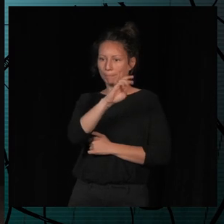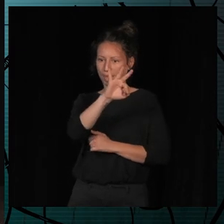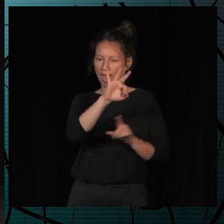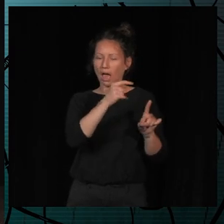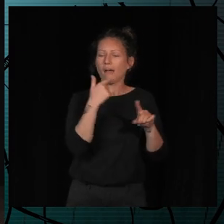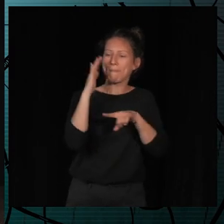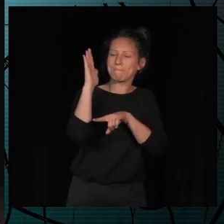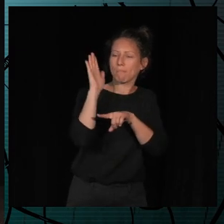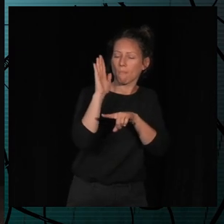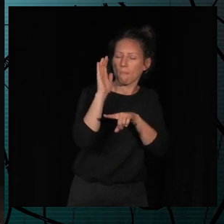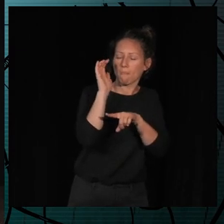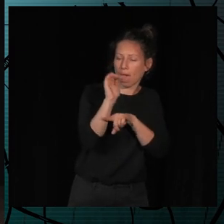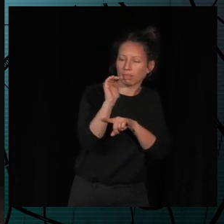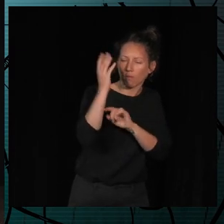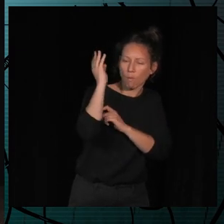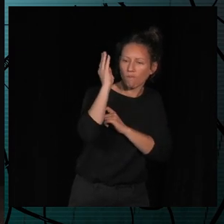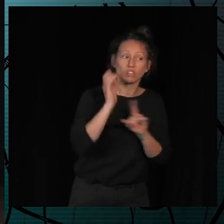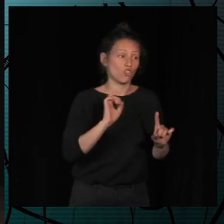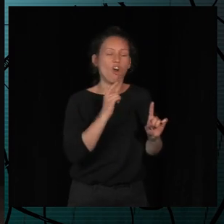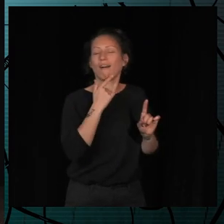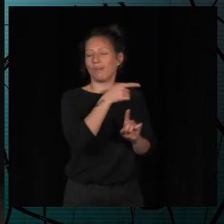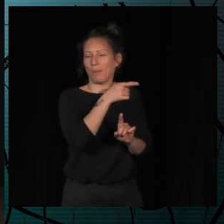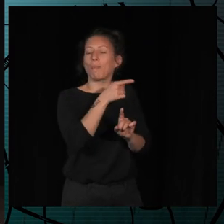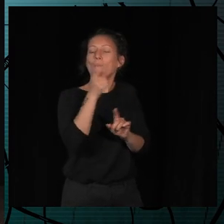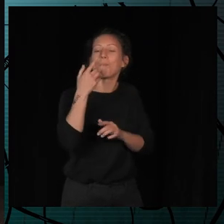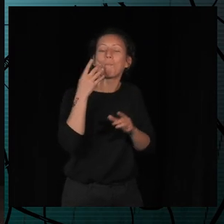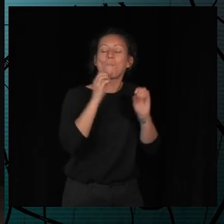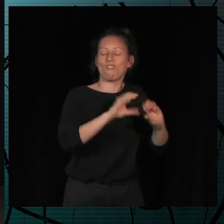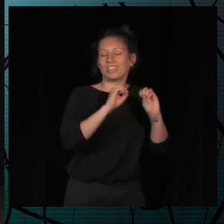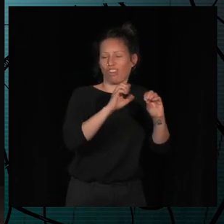grave professeur des universités en psychologie à l'université de